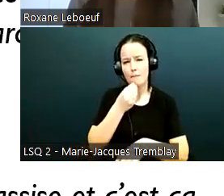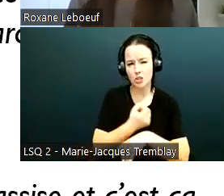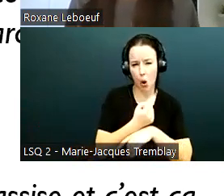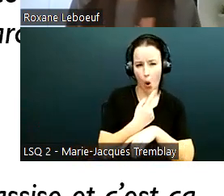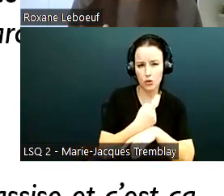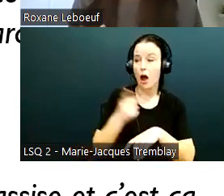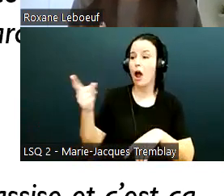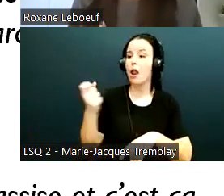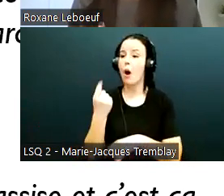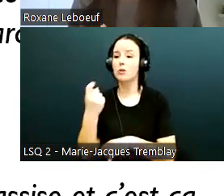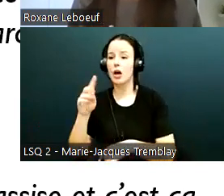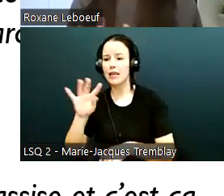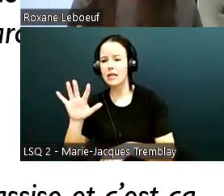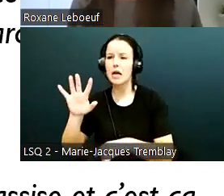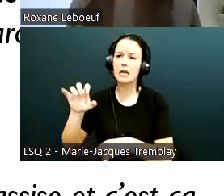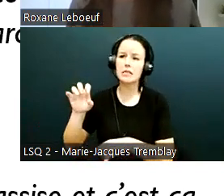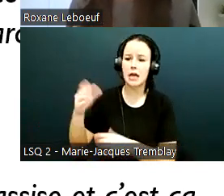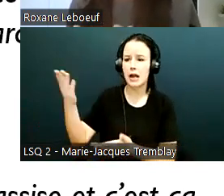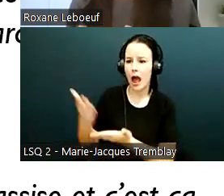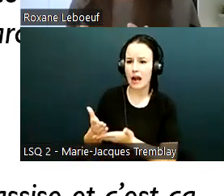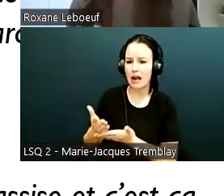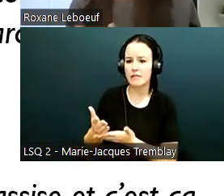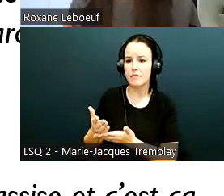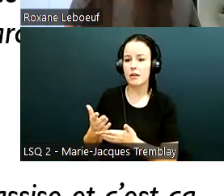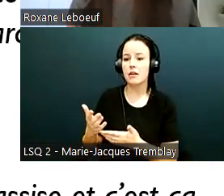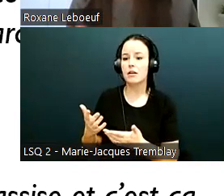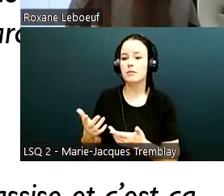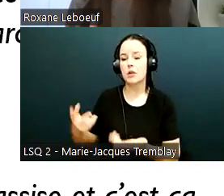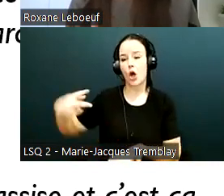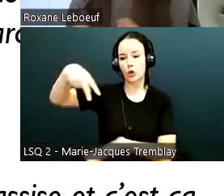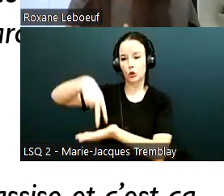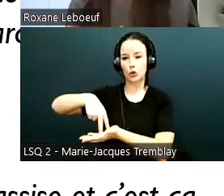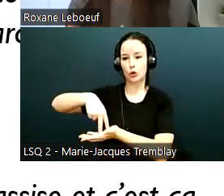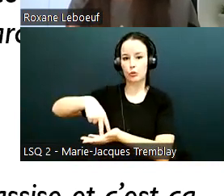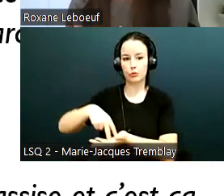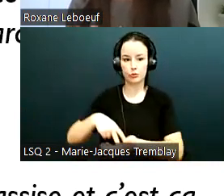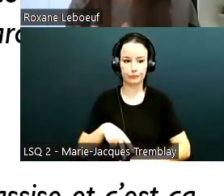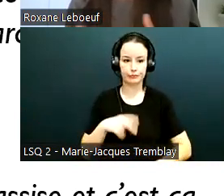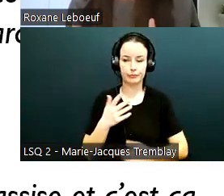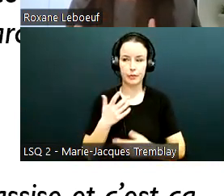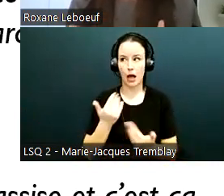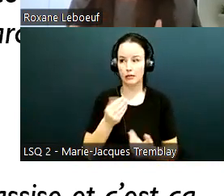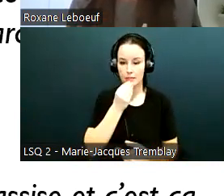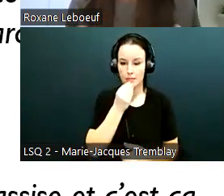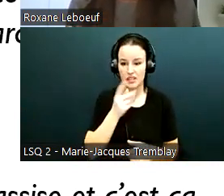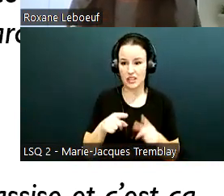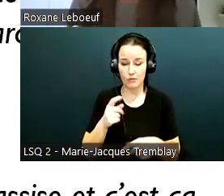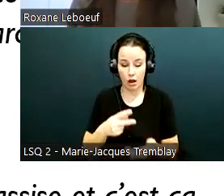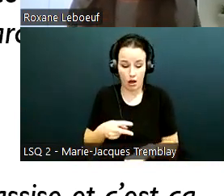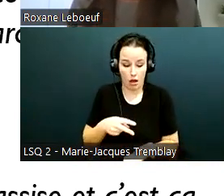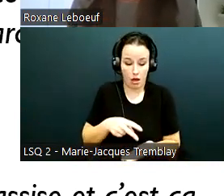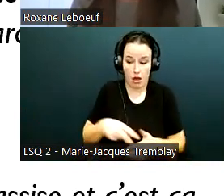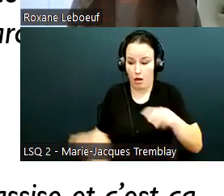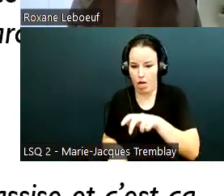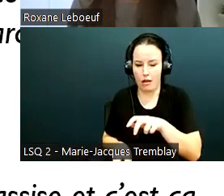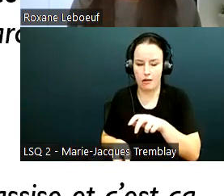arrive à 11h45, 11h50, et là, elle va rester debout tant que je ne me lèverai pas. Puis des fois, je ne suis même pas levée, qu'elle est presque assise.